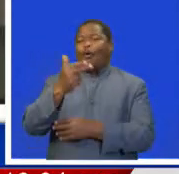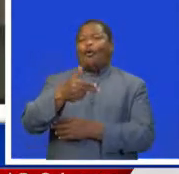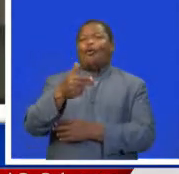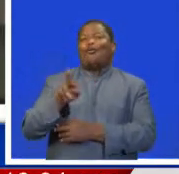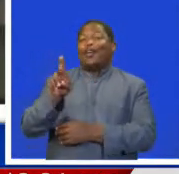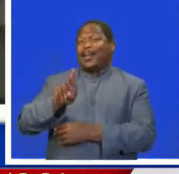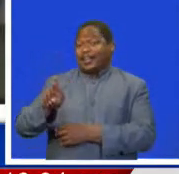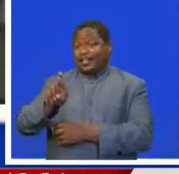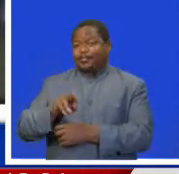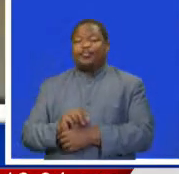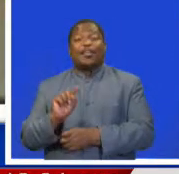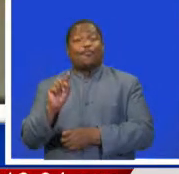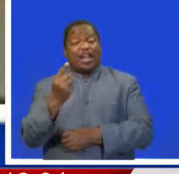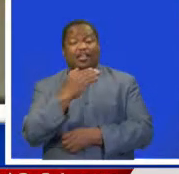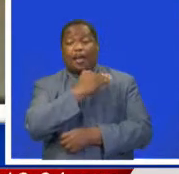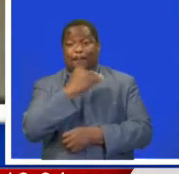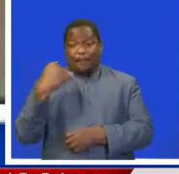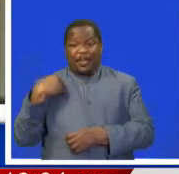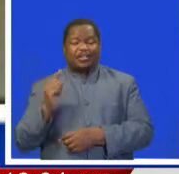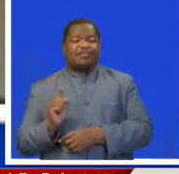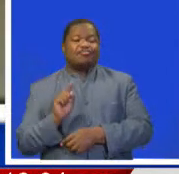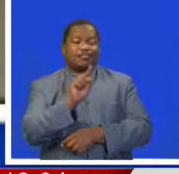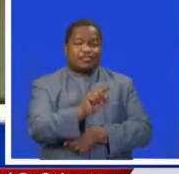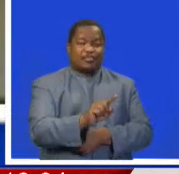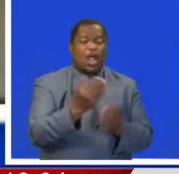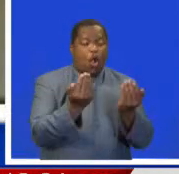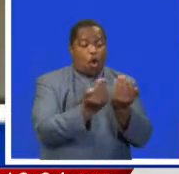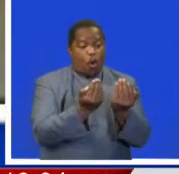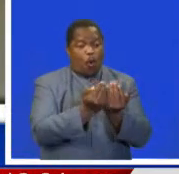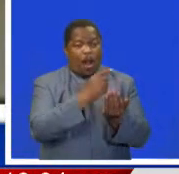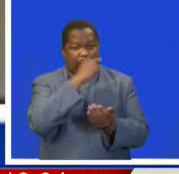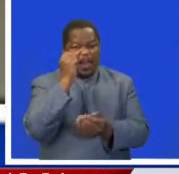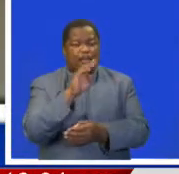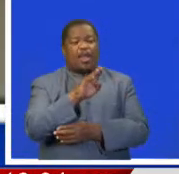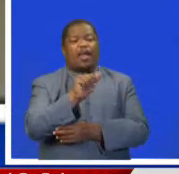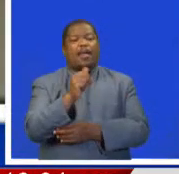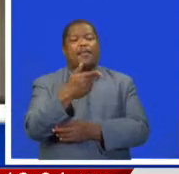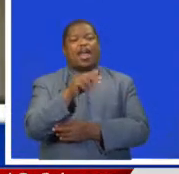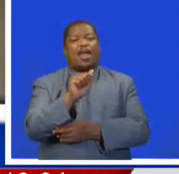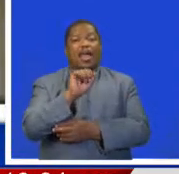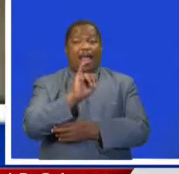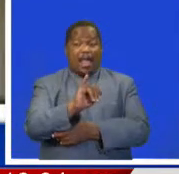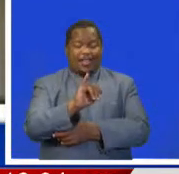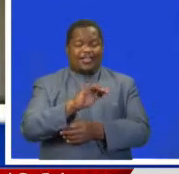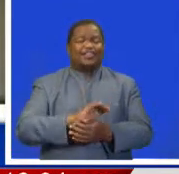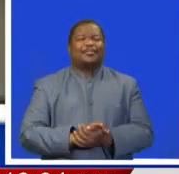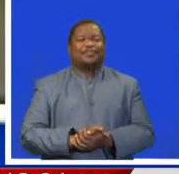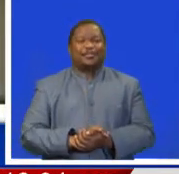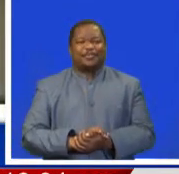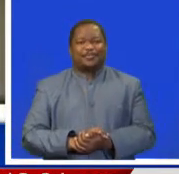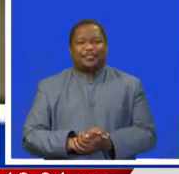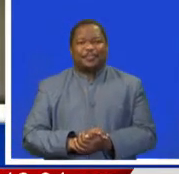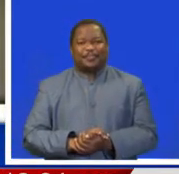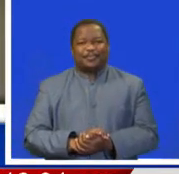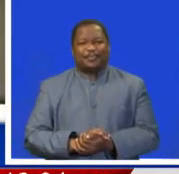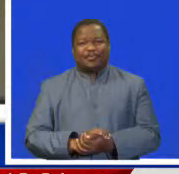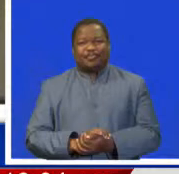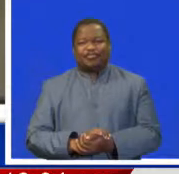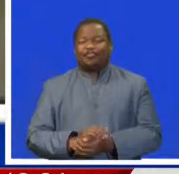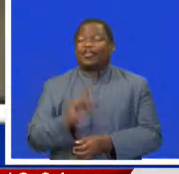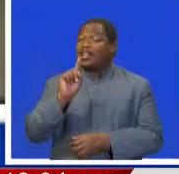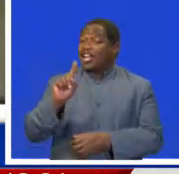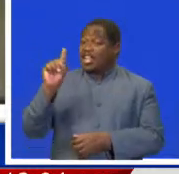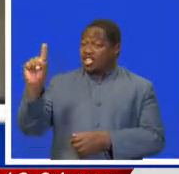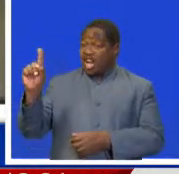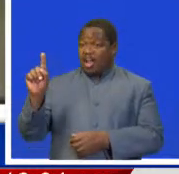mkhuhlane noma ke kabalungi kahle yangena ke nasetindlini tekufunzele yakhuluma nabo bafundi. Botishe labathi sebalungele